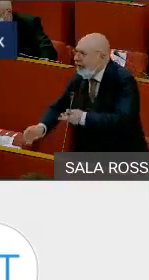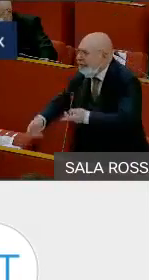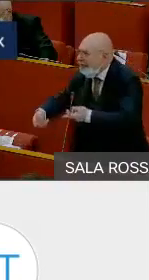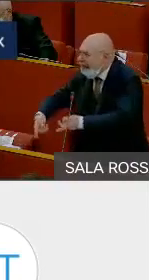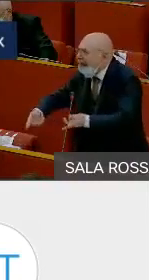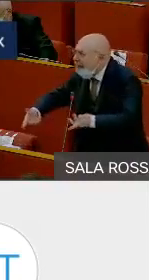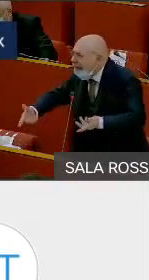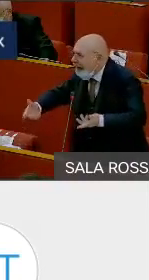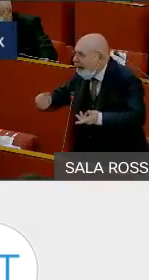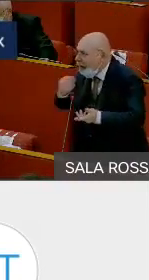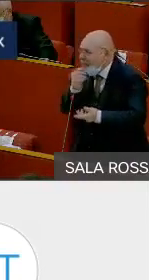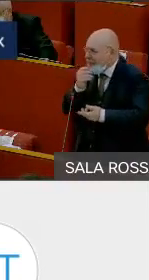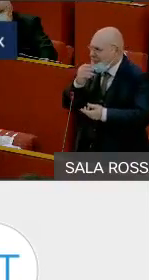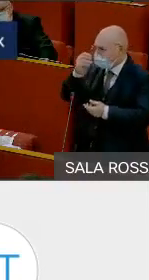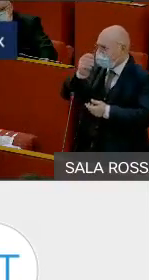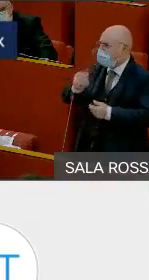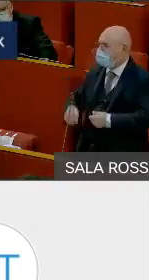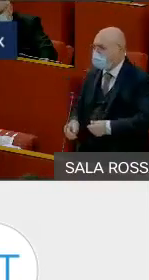non c'è la bonaria